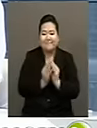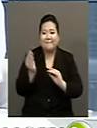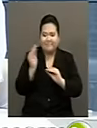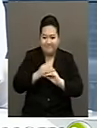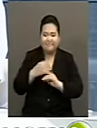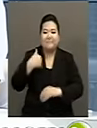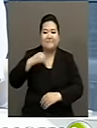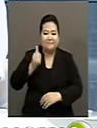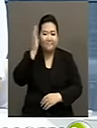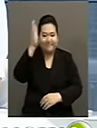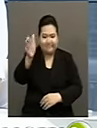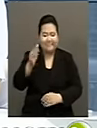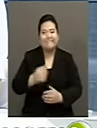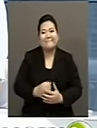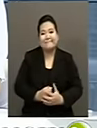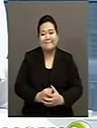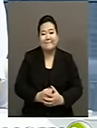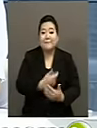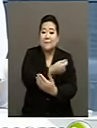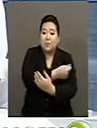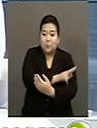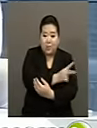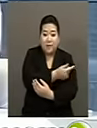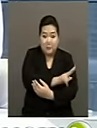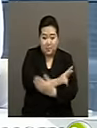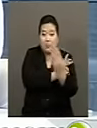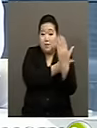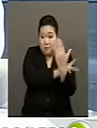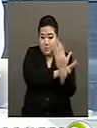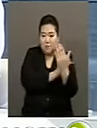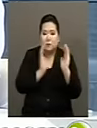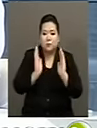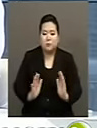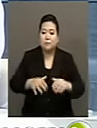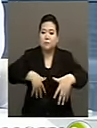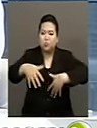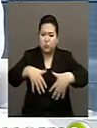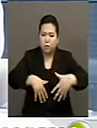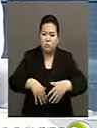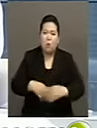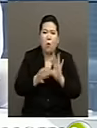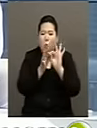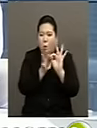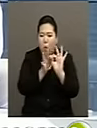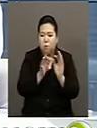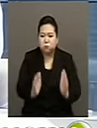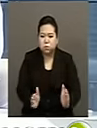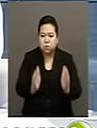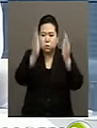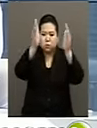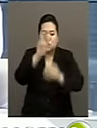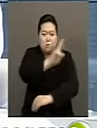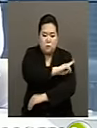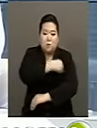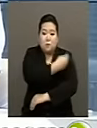ไปต่อกันที่ภูเก็ตครับมีชาวบ้านนะฮะที่เขาอยู่ที่นั่นเขาเป็นห่วงครับตึกบุญญพัฒน์ของโรงพย